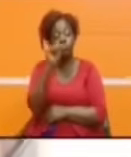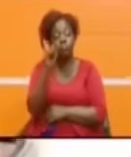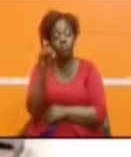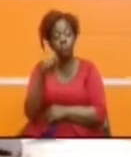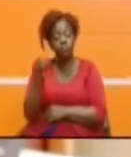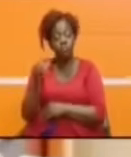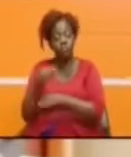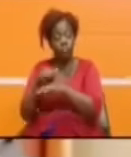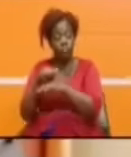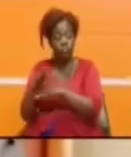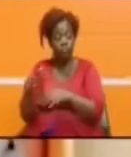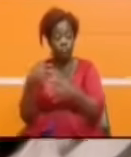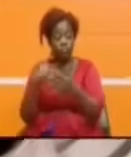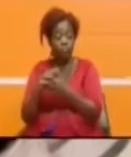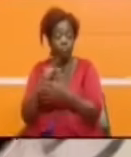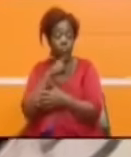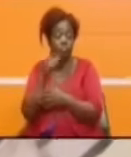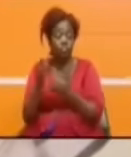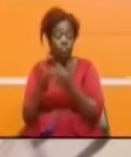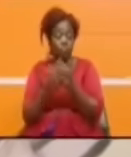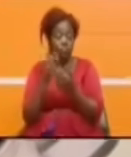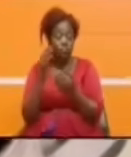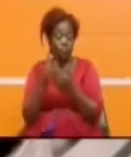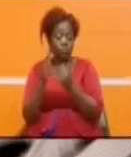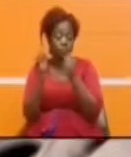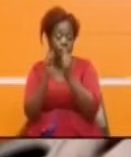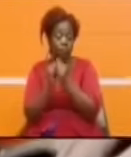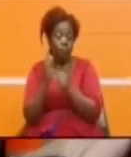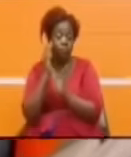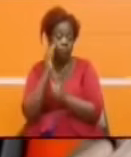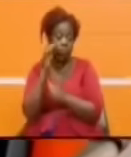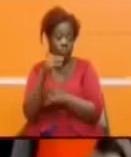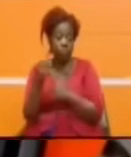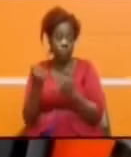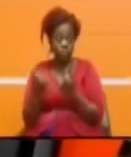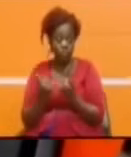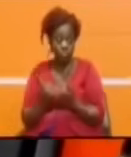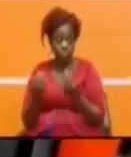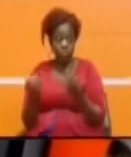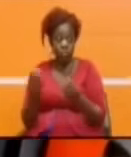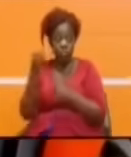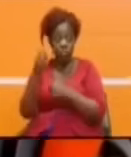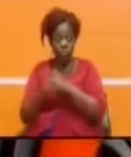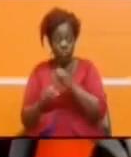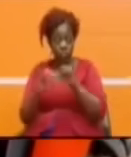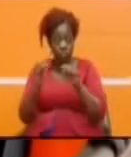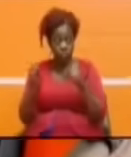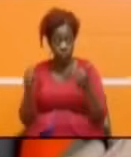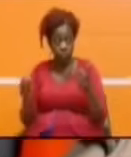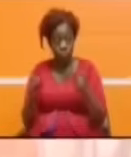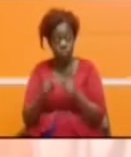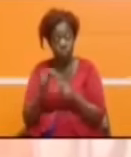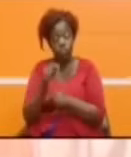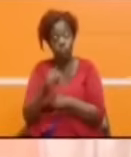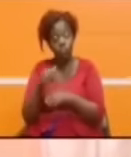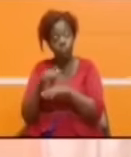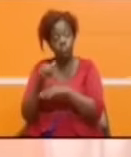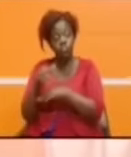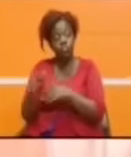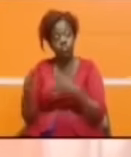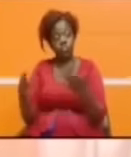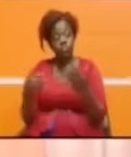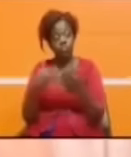asidde obukadde 10 ez'okulabirira abaana ne mukyalo entalo gyashubira tezinnagwa nga Maulana kyajja asindikiddwa oluzira